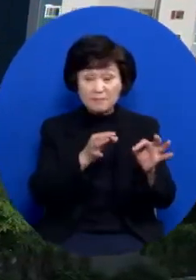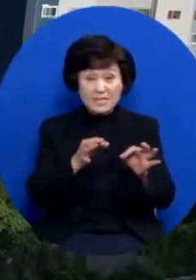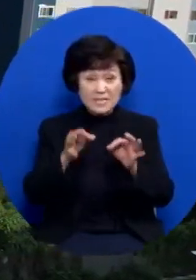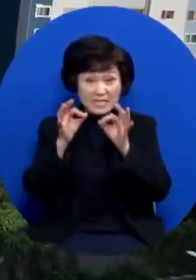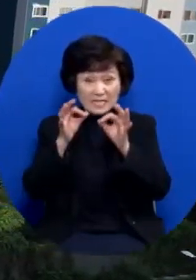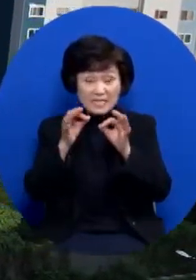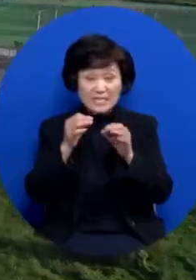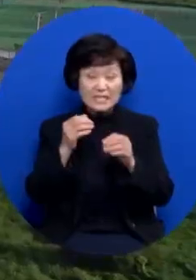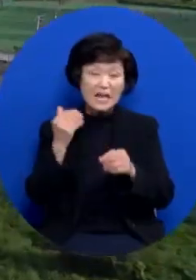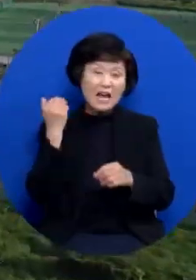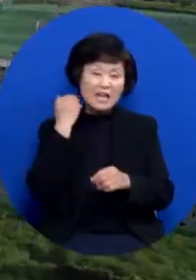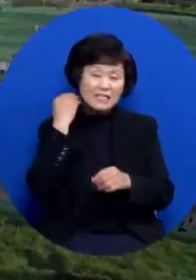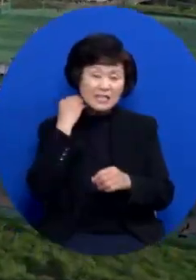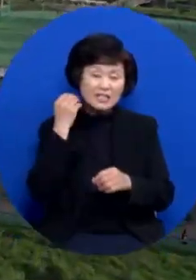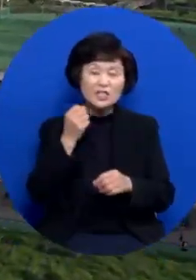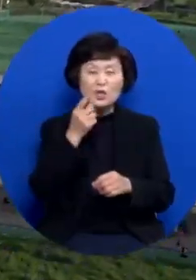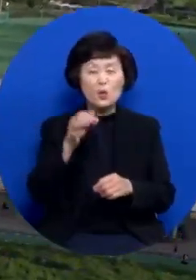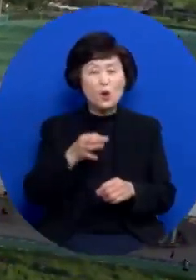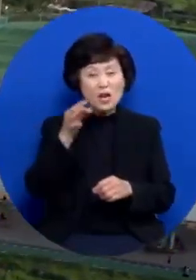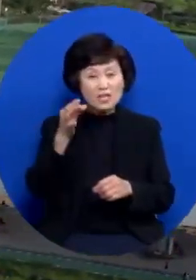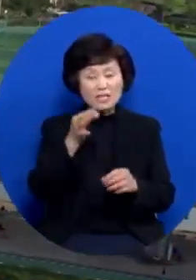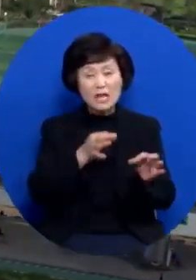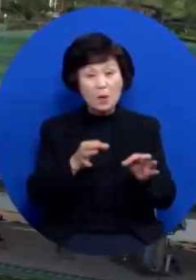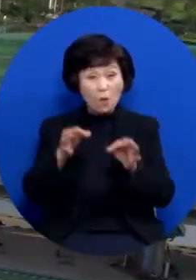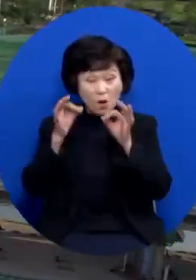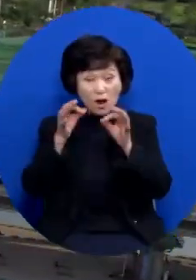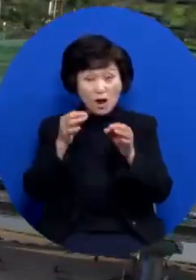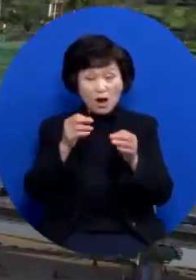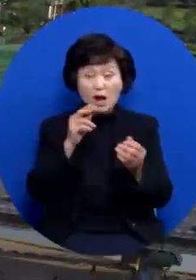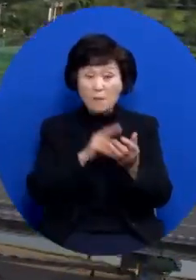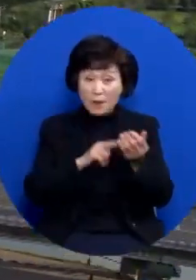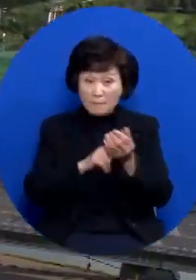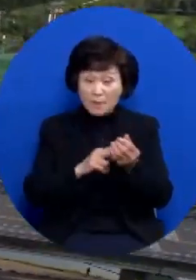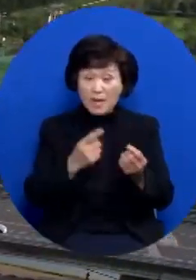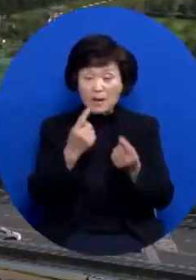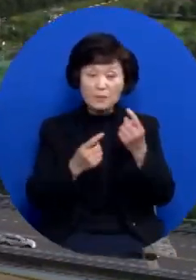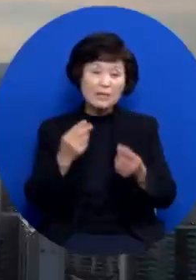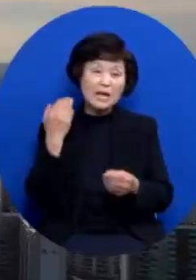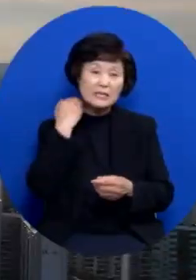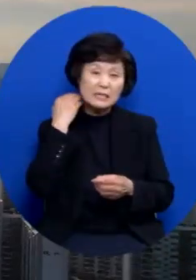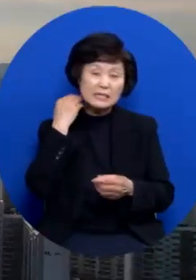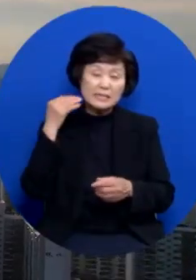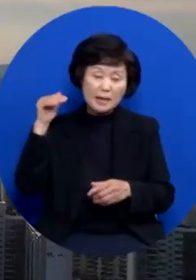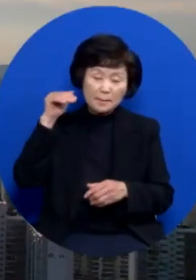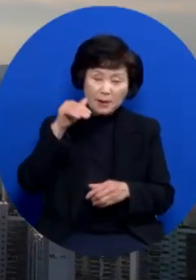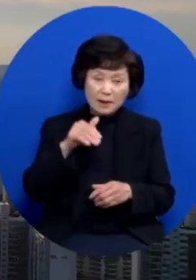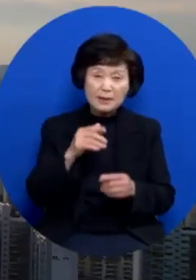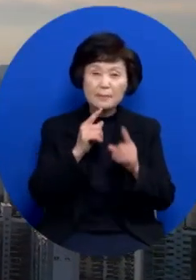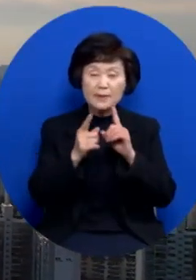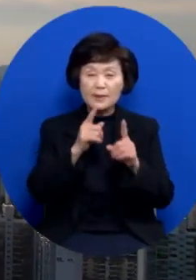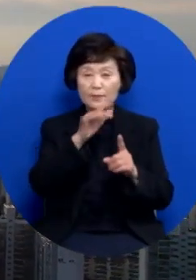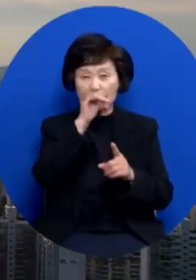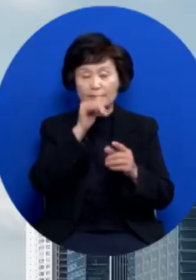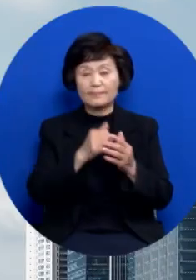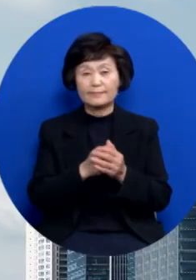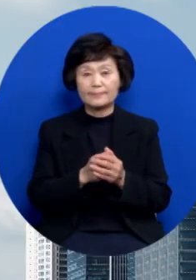전세의 월세화가 가파르게 진행되면서 매매 가격보다 전세 가격 하락폭이 더 커졌기 때문이라고